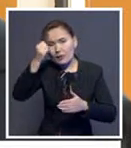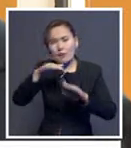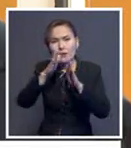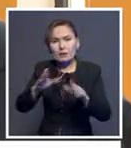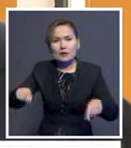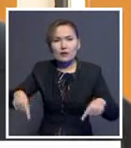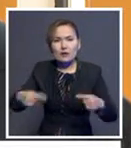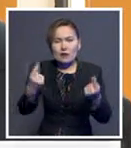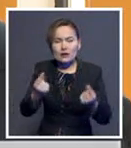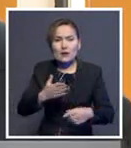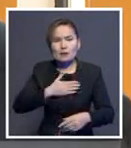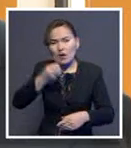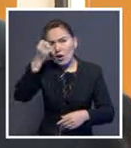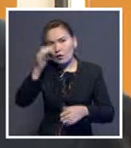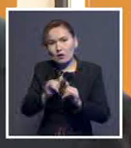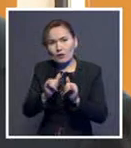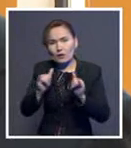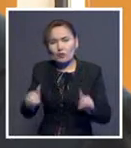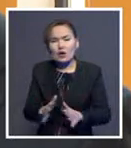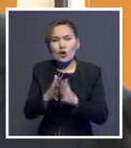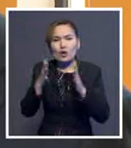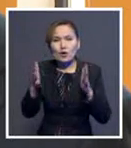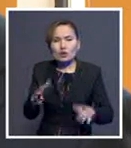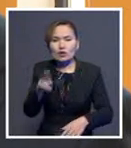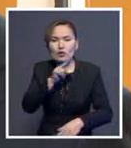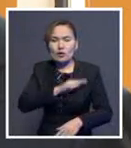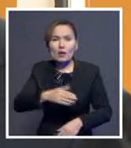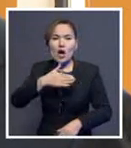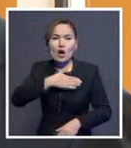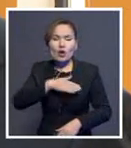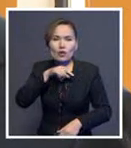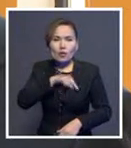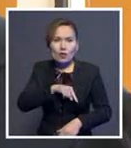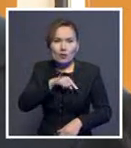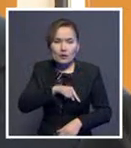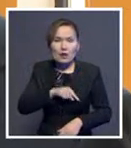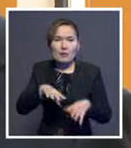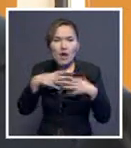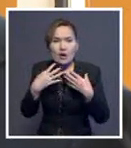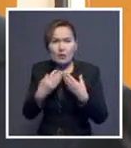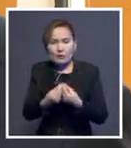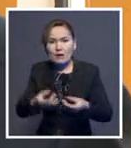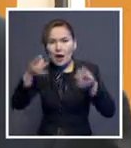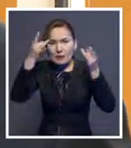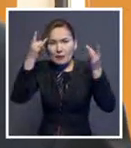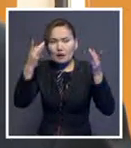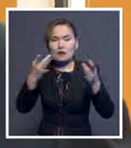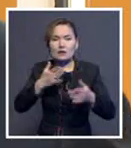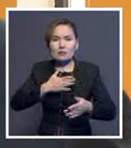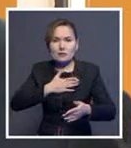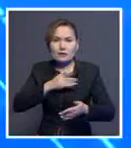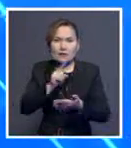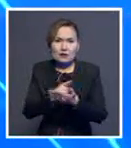қалыптастыру. Сондықтан бұл жобаның алдында үлкен сондай бір рухани, әлеуметтік, мәдени дейміз бе, саяси міндеттер тұр.